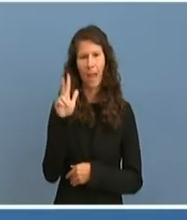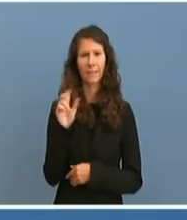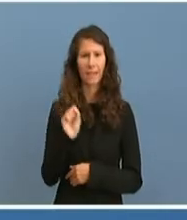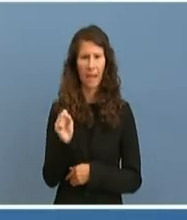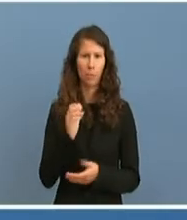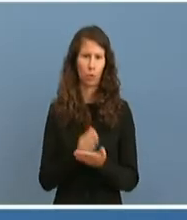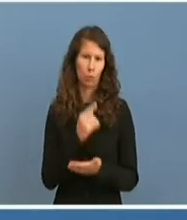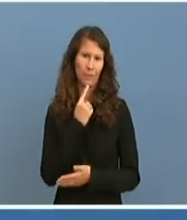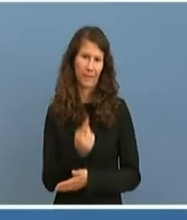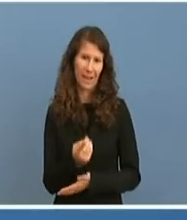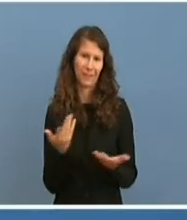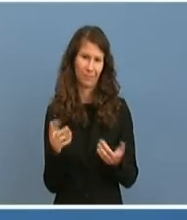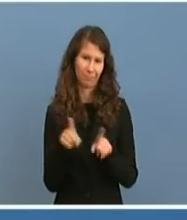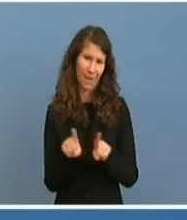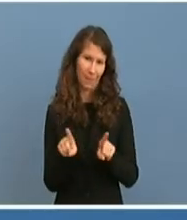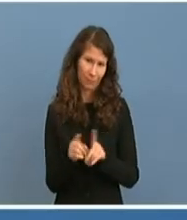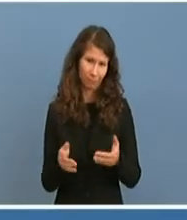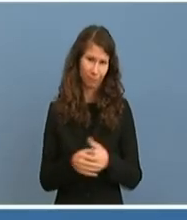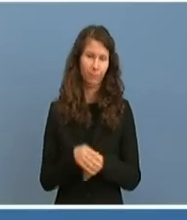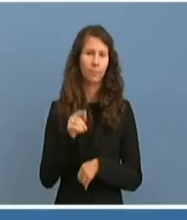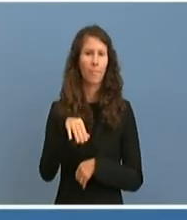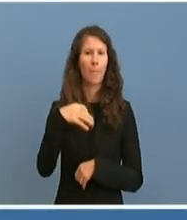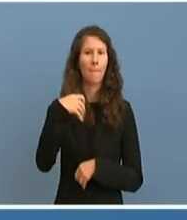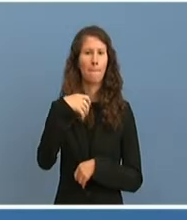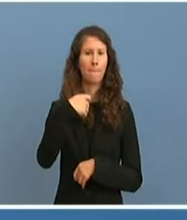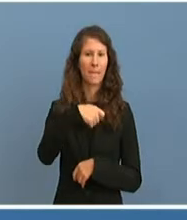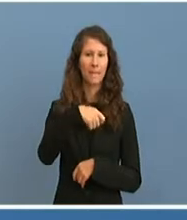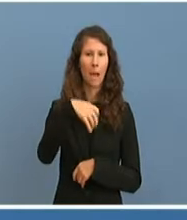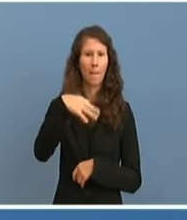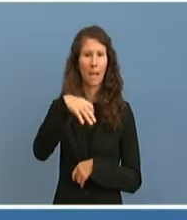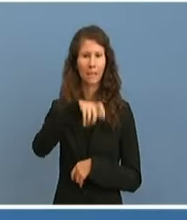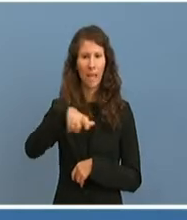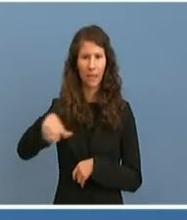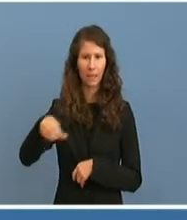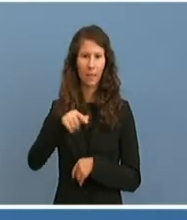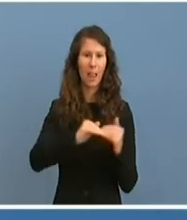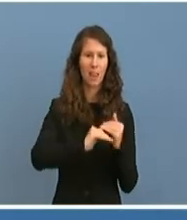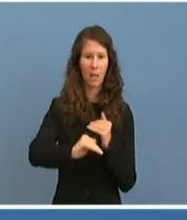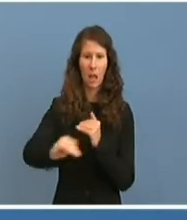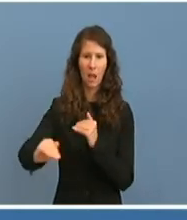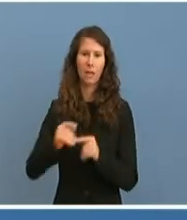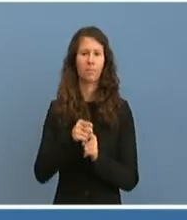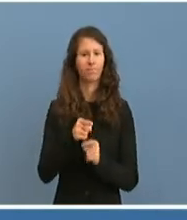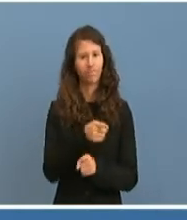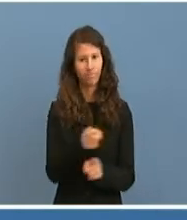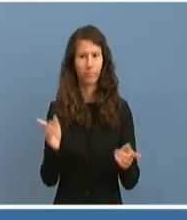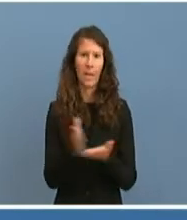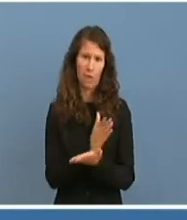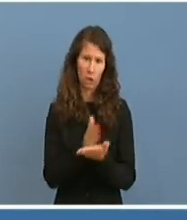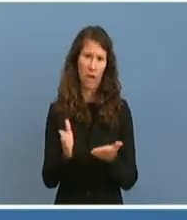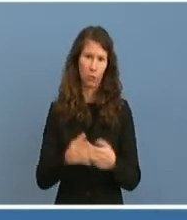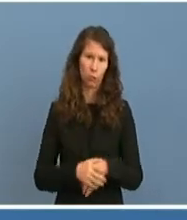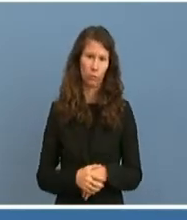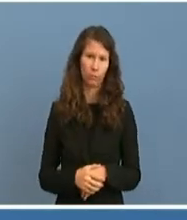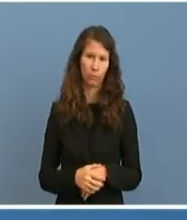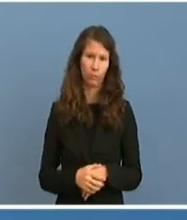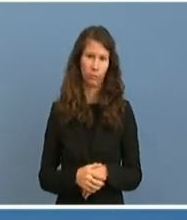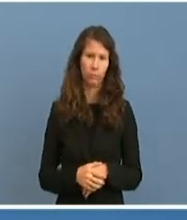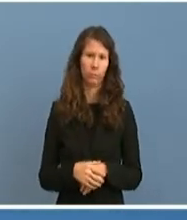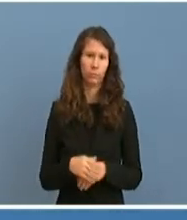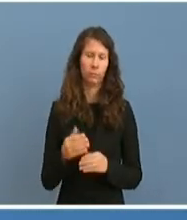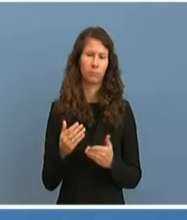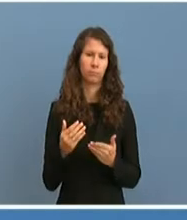handelt sich dabei um einen Beschluss der Ministerpräsidentinnen und Ministerpräsidenten der Länder. Für eine nachträgliche